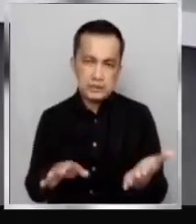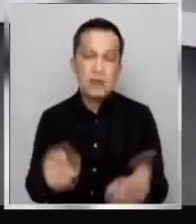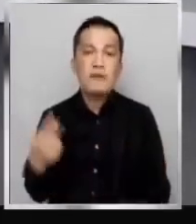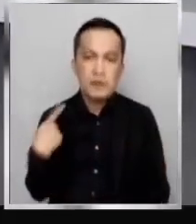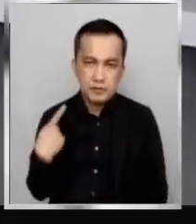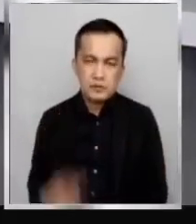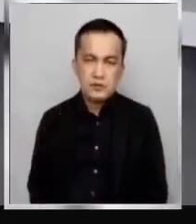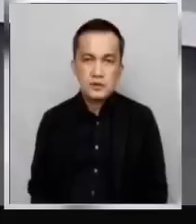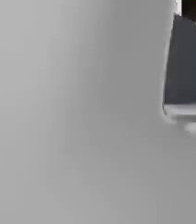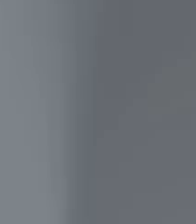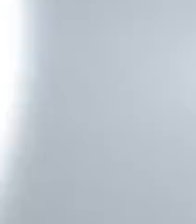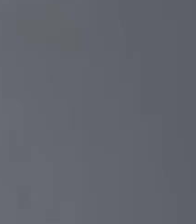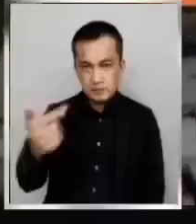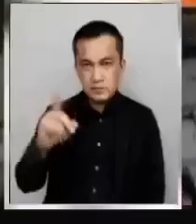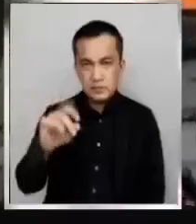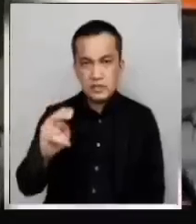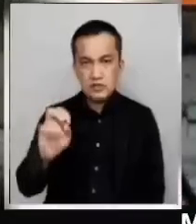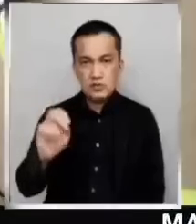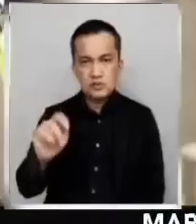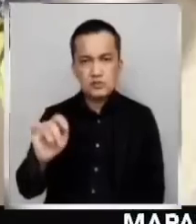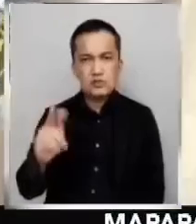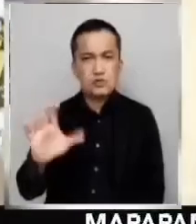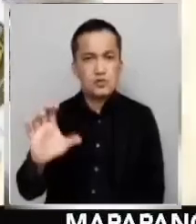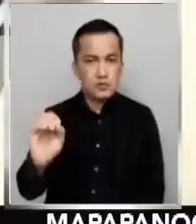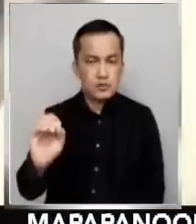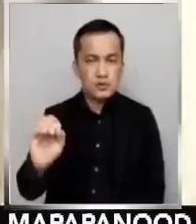Dano Tingkungko.